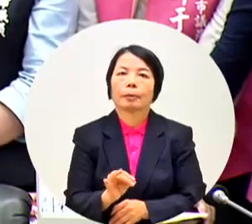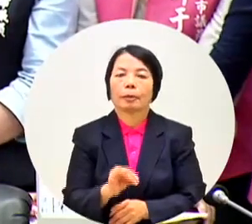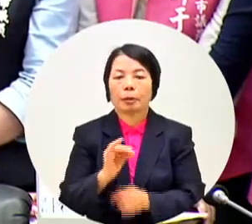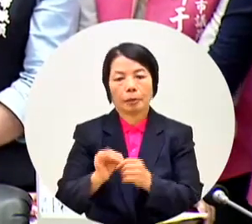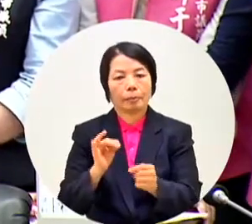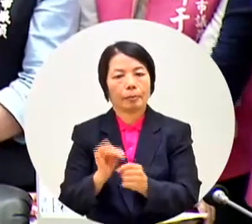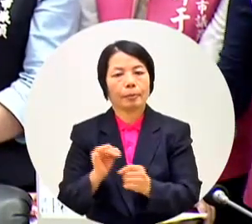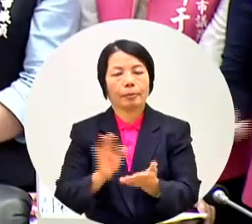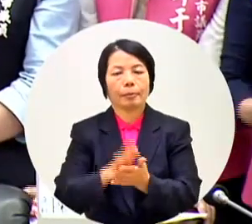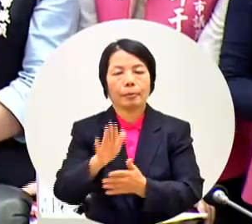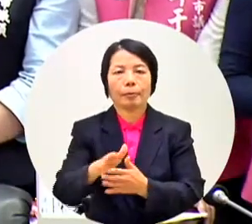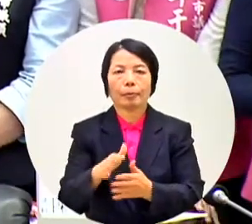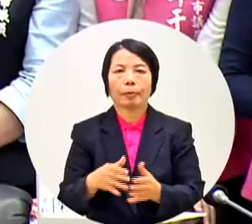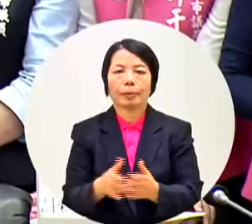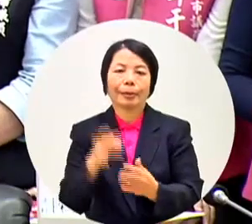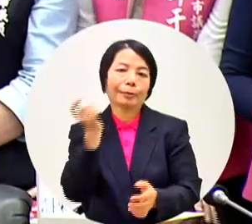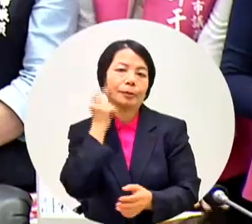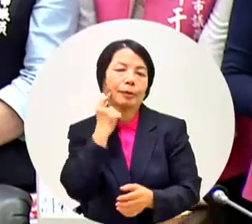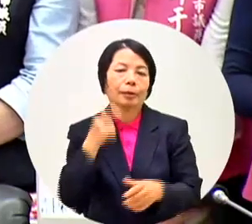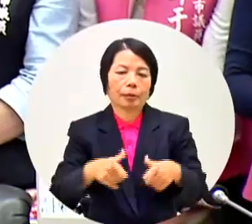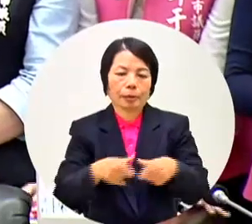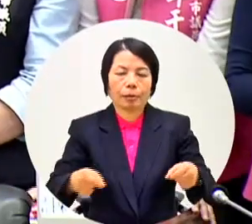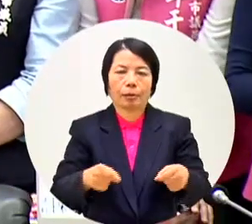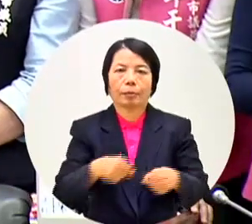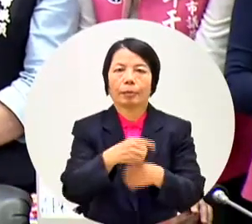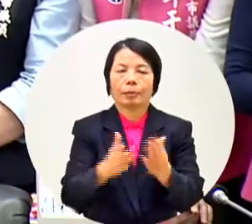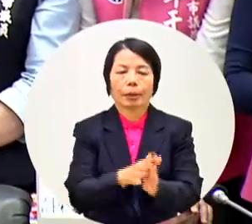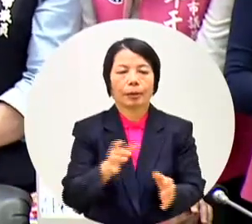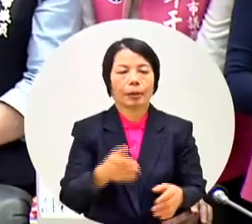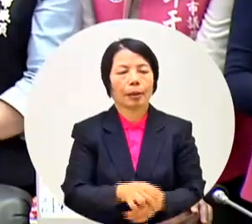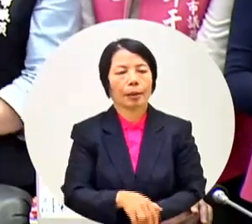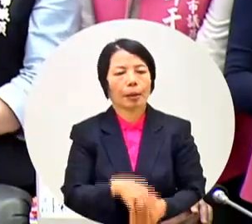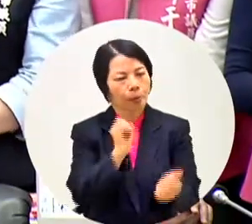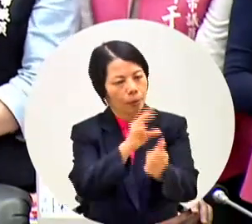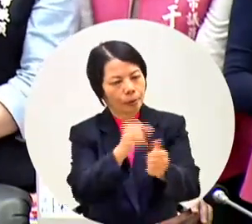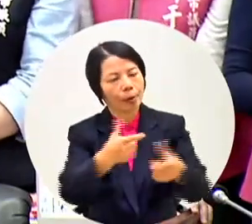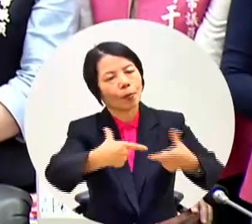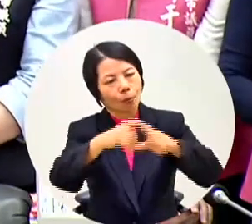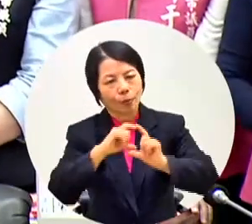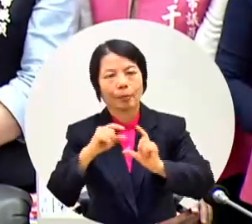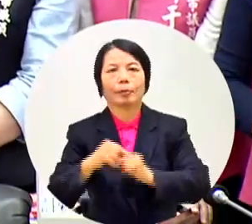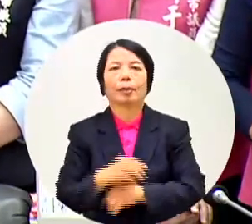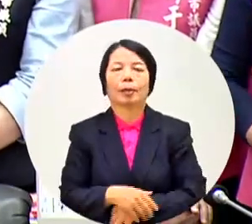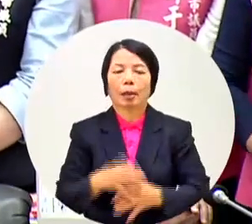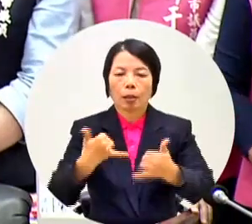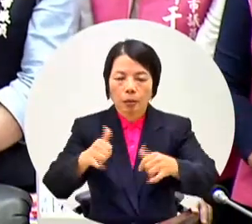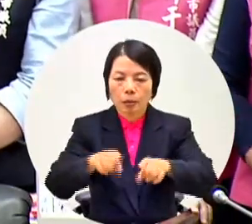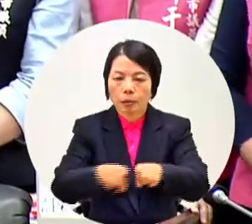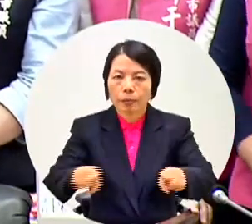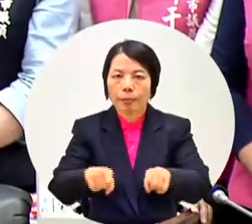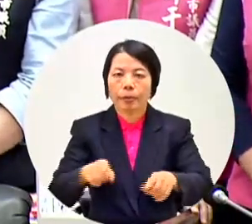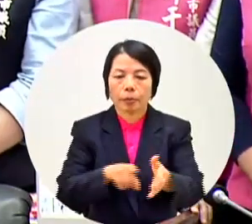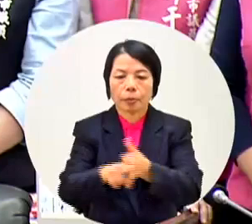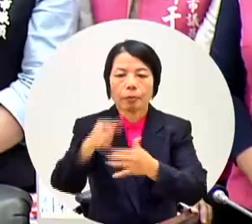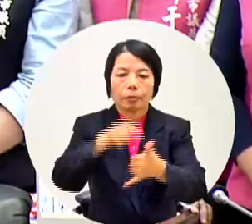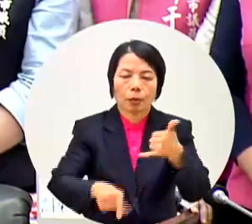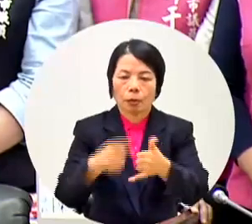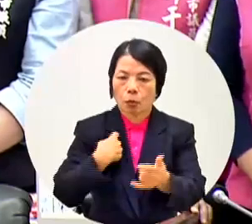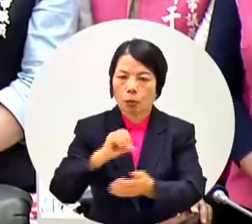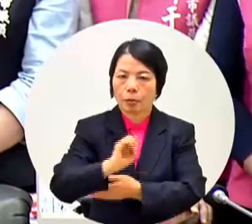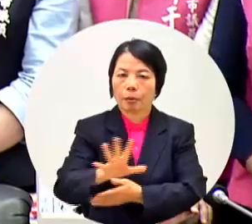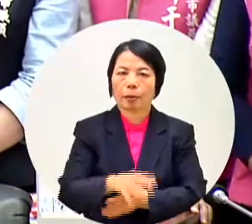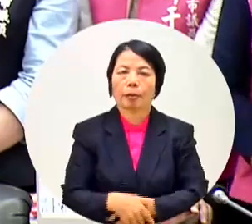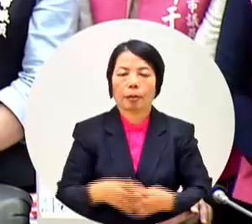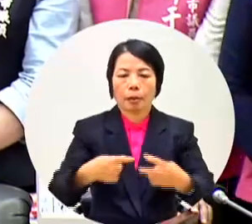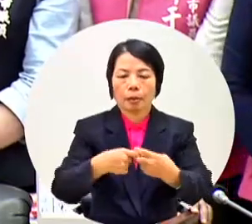回来了，所以想办法让他们回来吧。陆平专案我在这边也提一下，李四川副市长非常的努力，